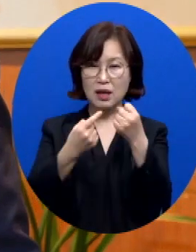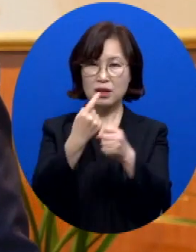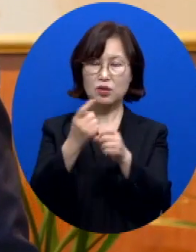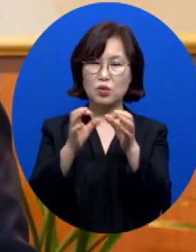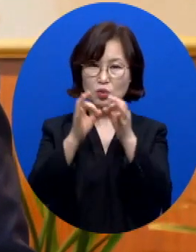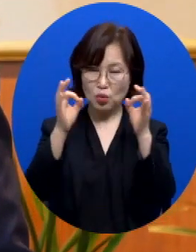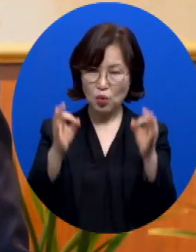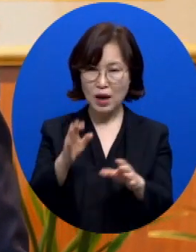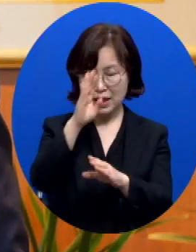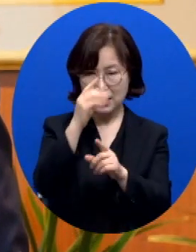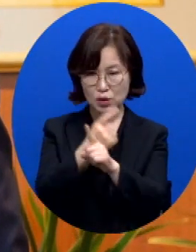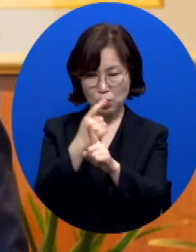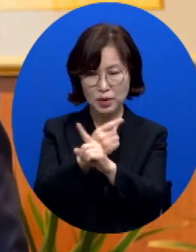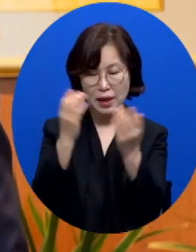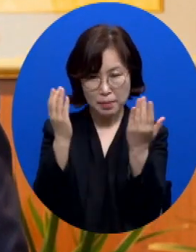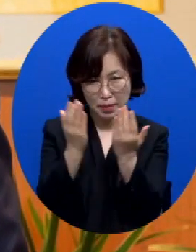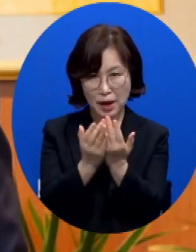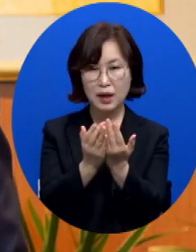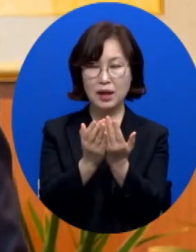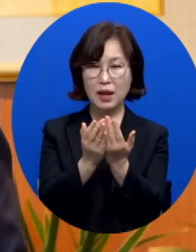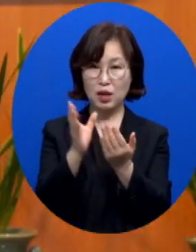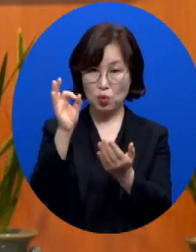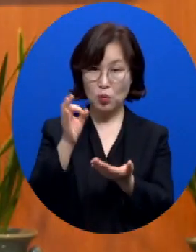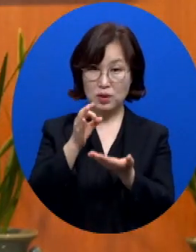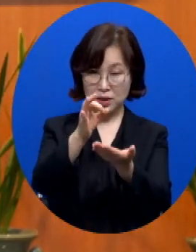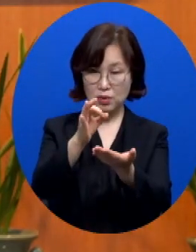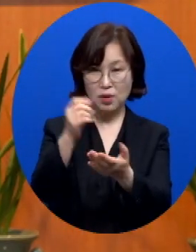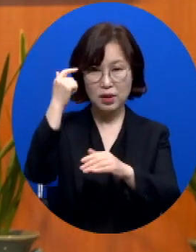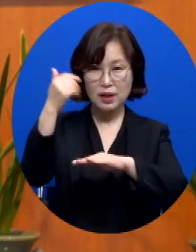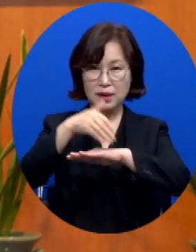맞는 치료비와 생계비를 지원할 예정입니다